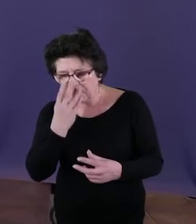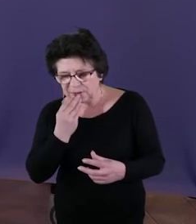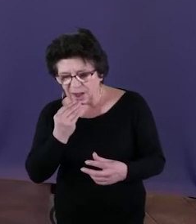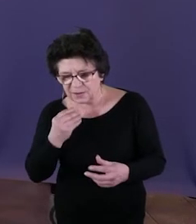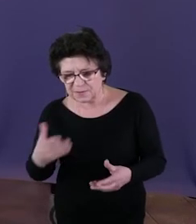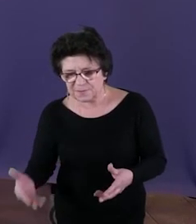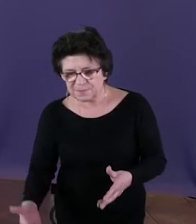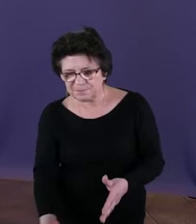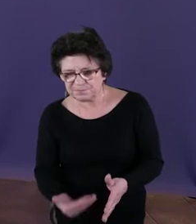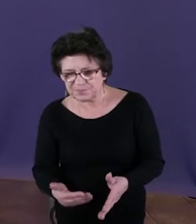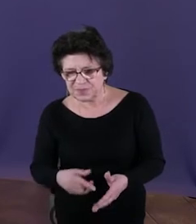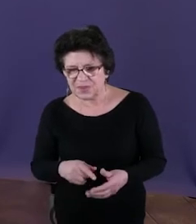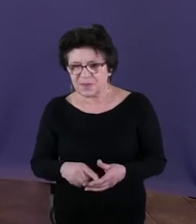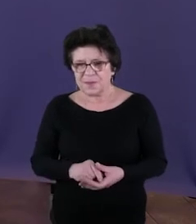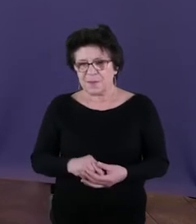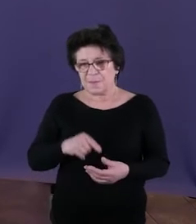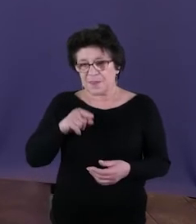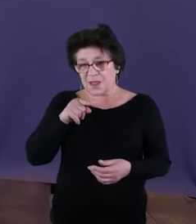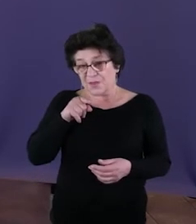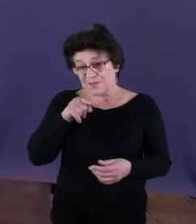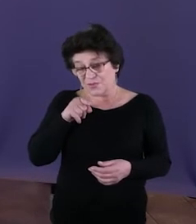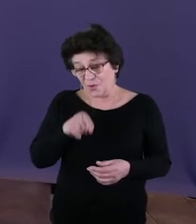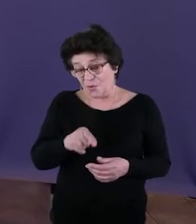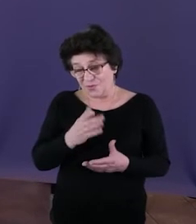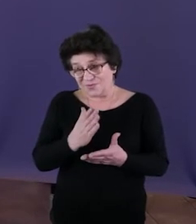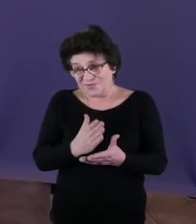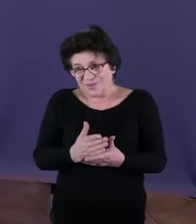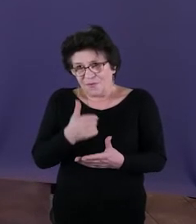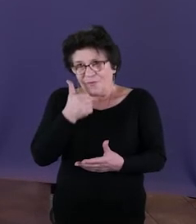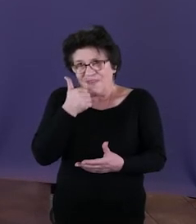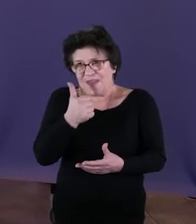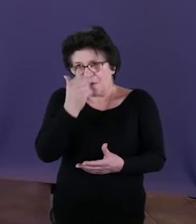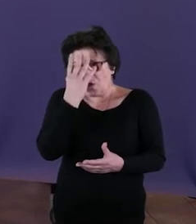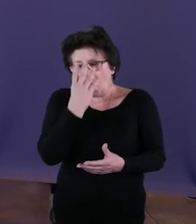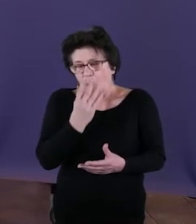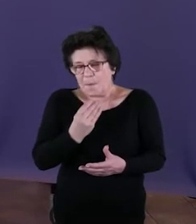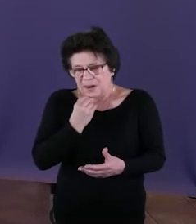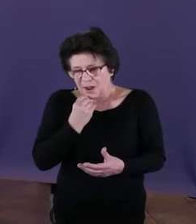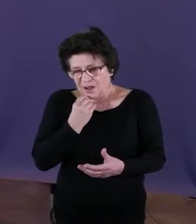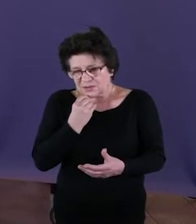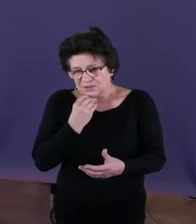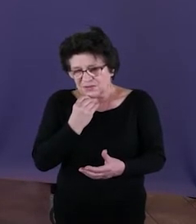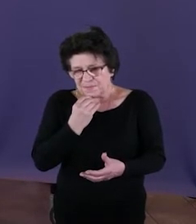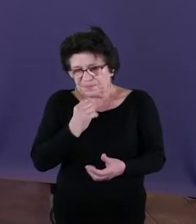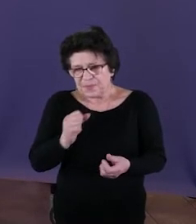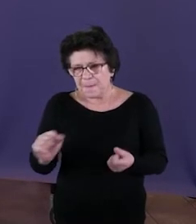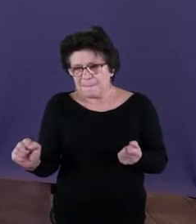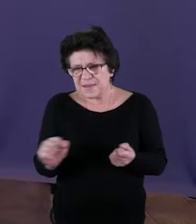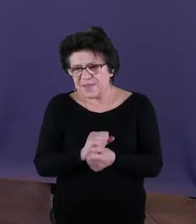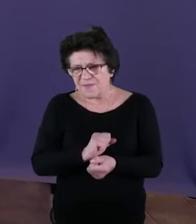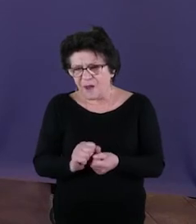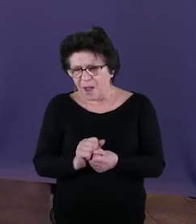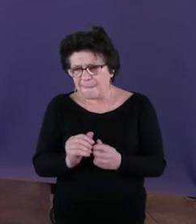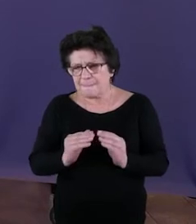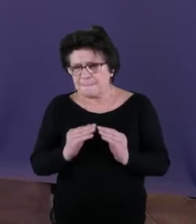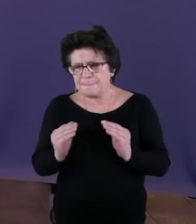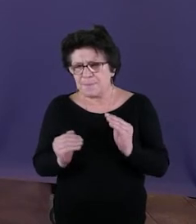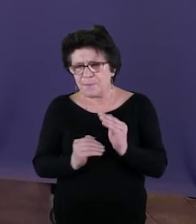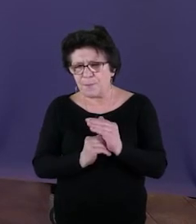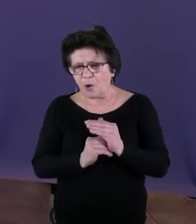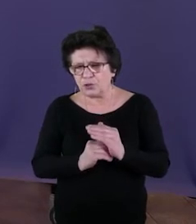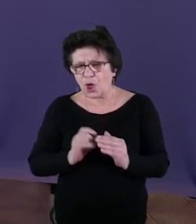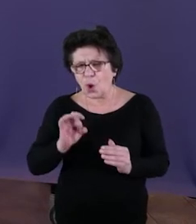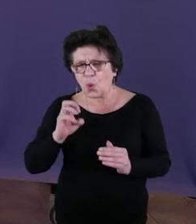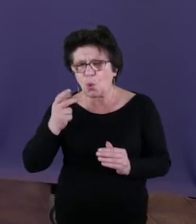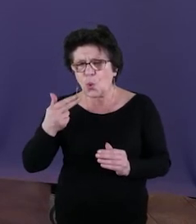żadne dzieło na świecie nie ma takiej historii żadne dzieło na świecie nie leżało właściwie prawie 1000 dni